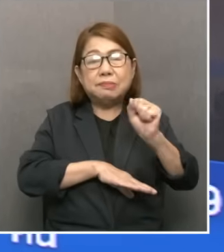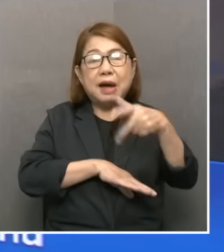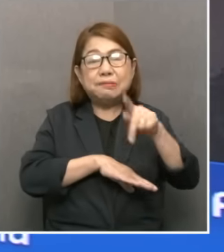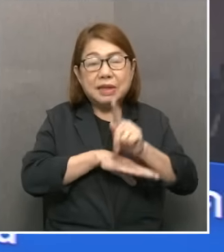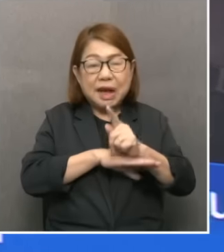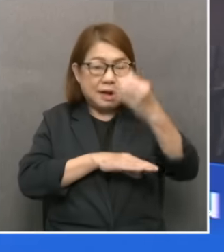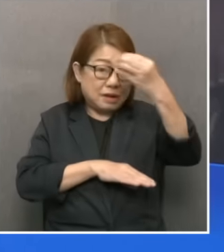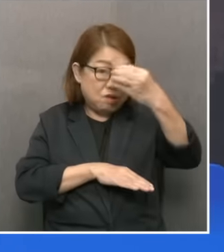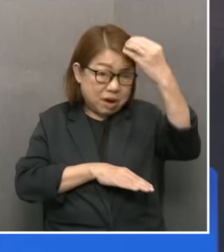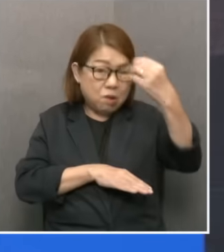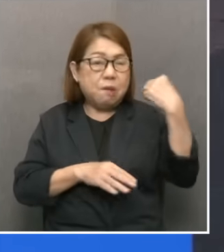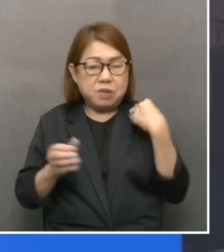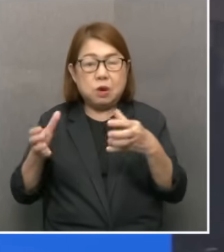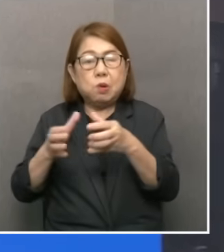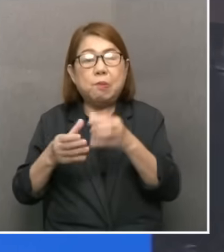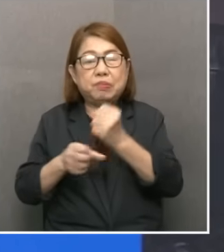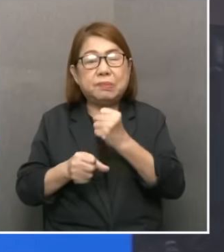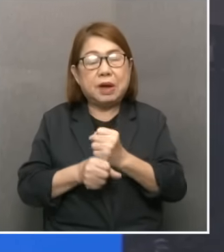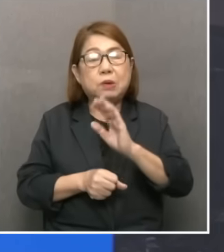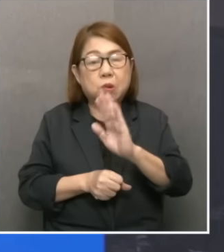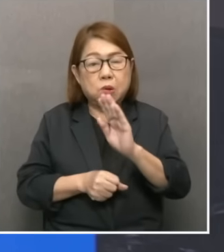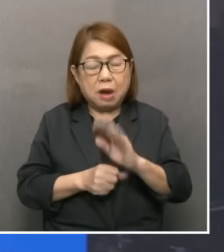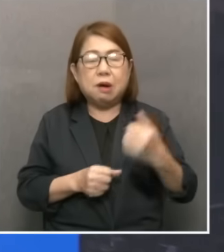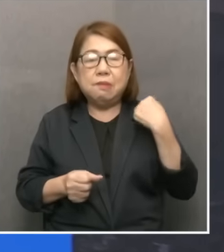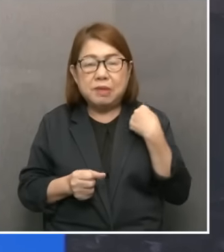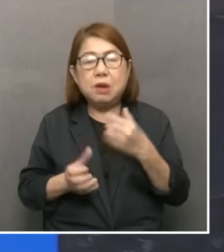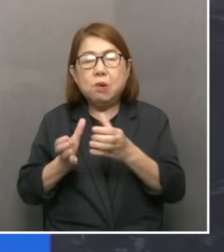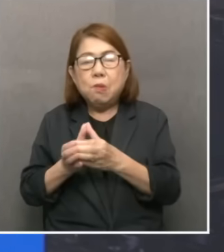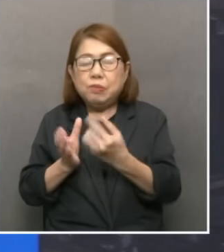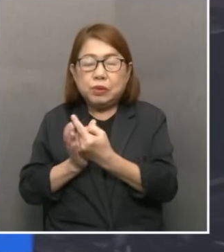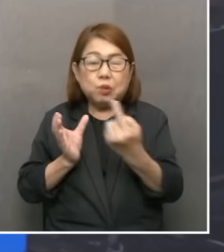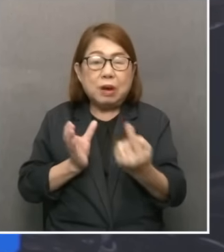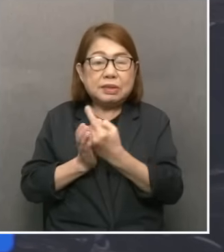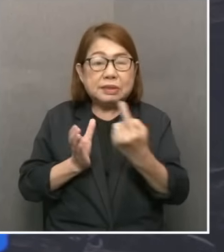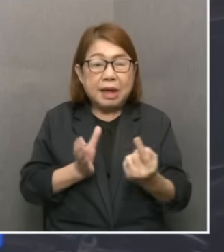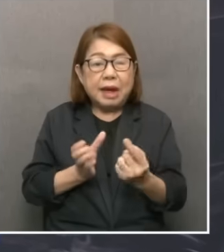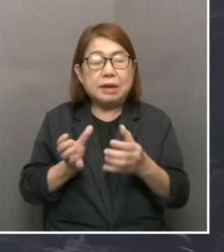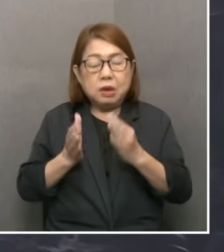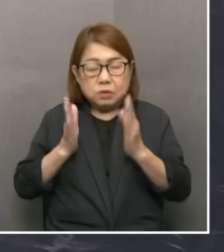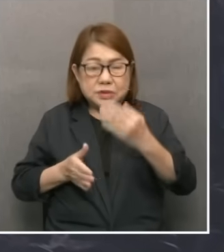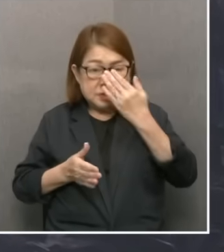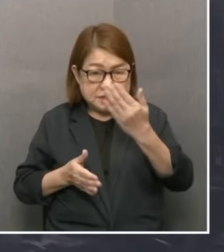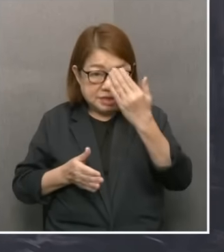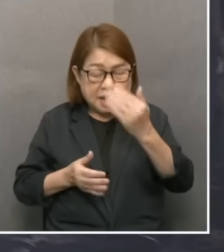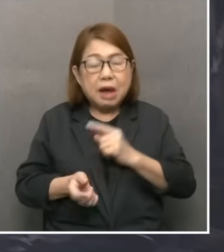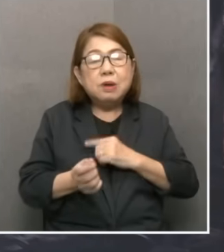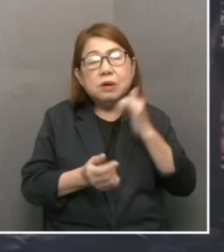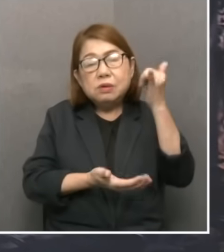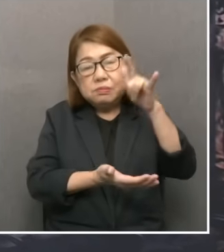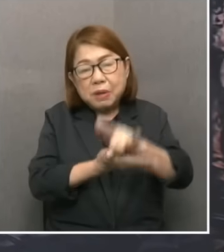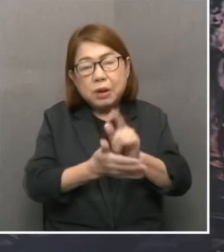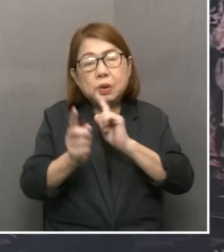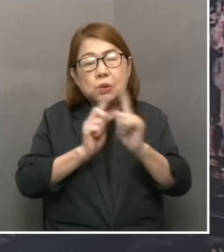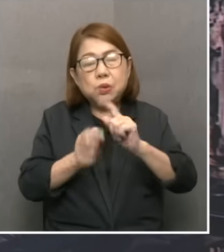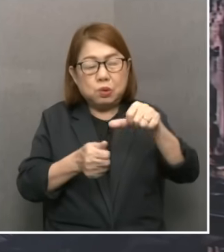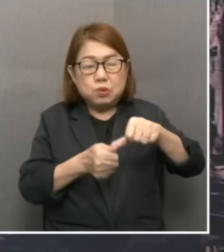ประธานรัฐสภากันก่อนท่านทางคณะทำงานมีการไปที่อิหร่านนะคะไปเจรจาพูดคุยกับแกนนำของกลุ่มฮามาส